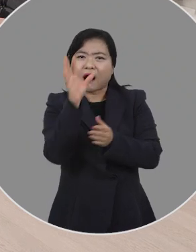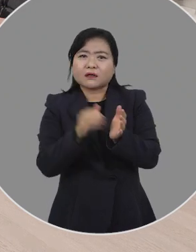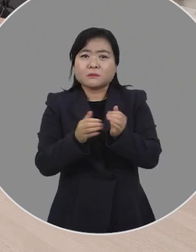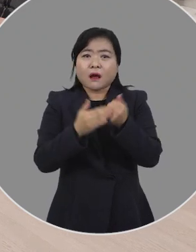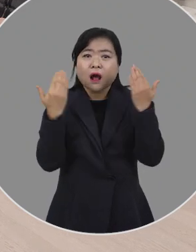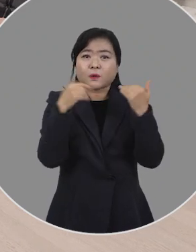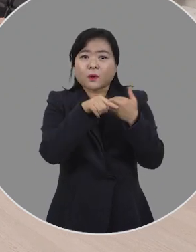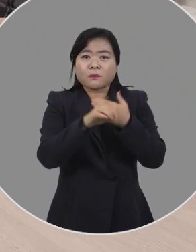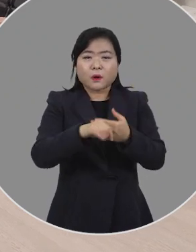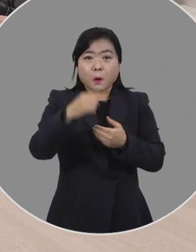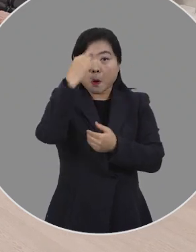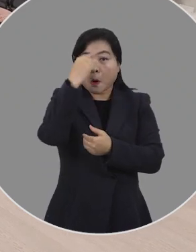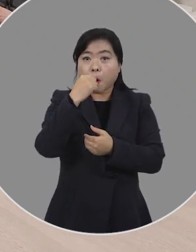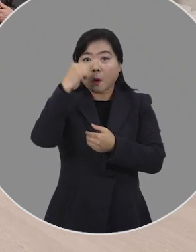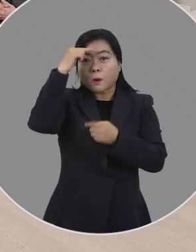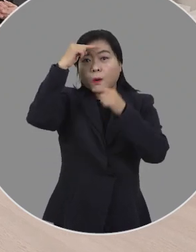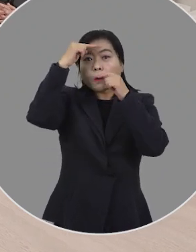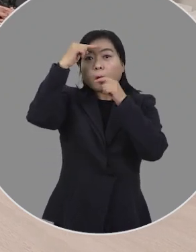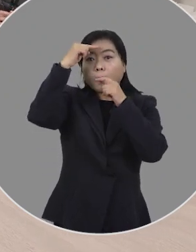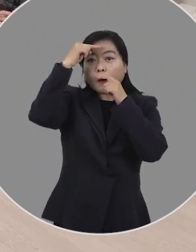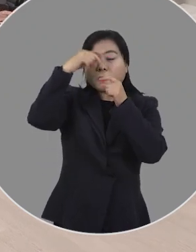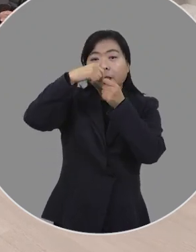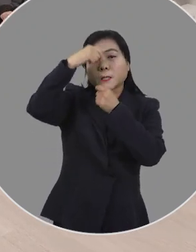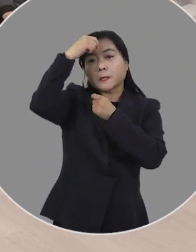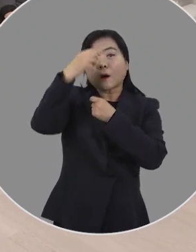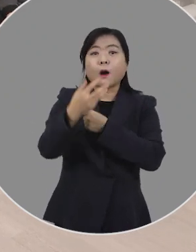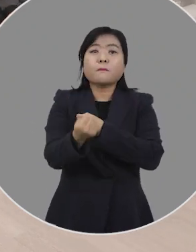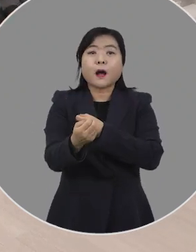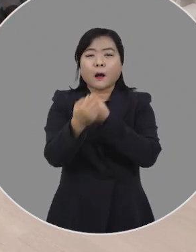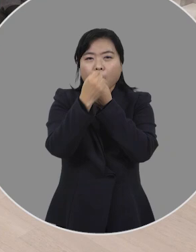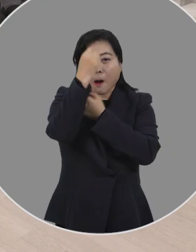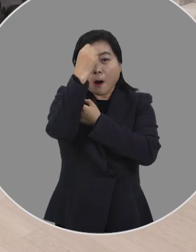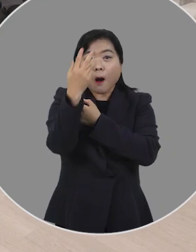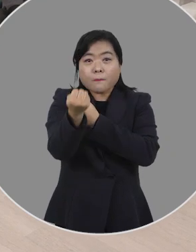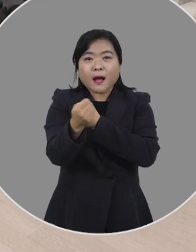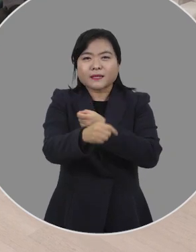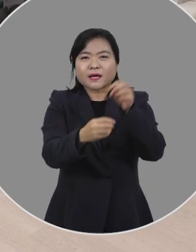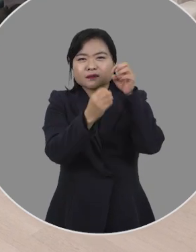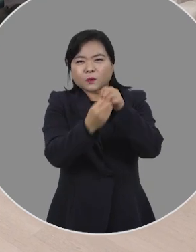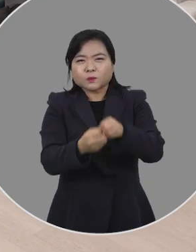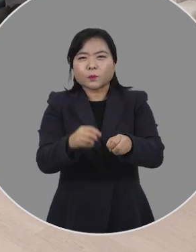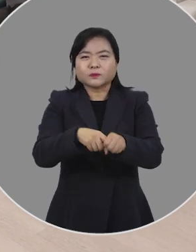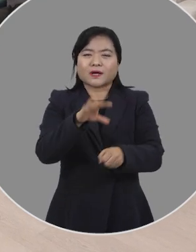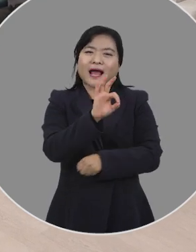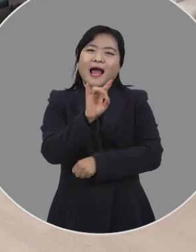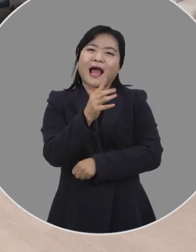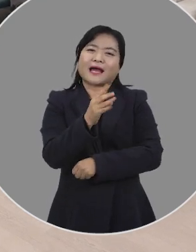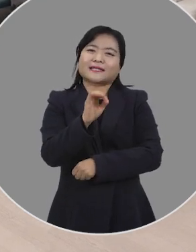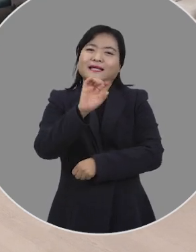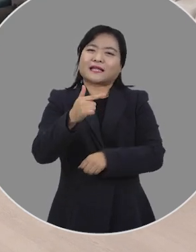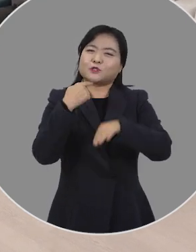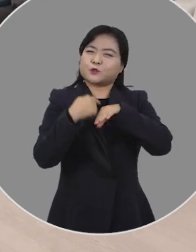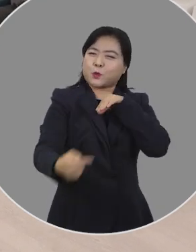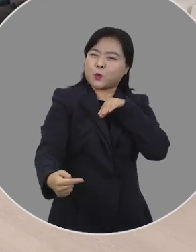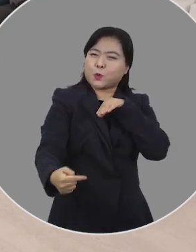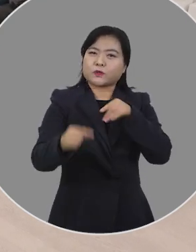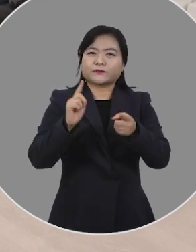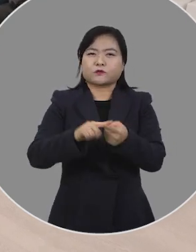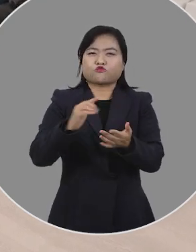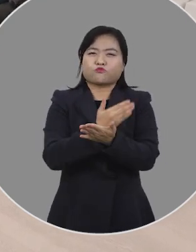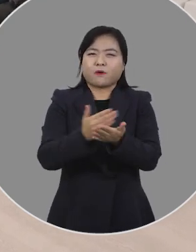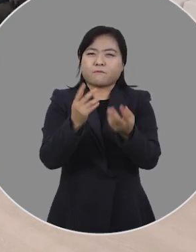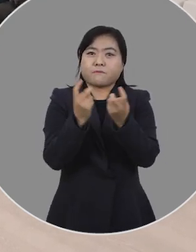여기까지 인중까지 길이를 재봐요. 이게 전형적인 아리안족이야. 구별할 수 있지? 하는 식으로